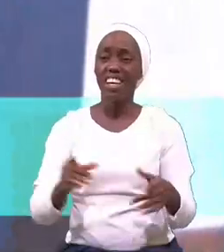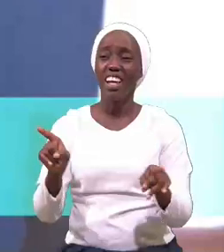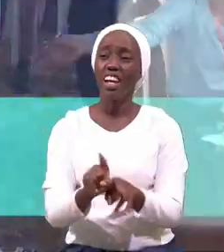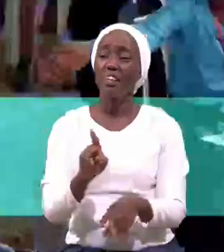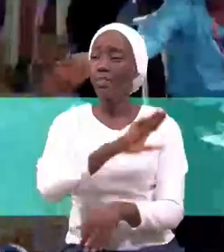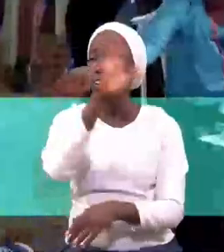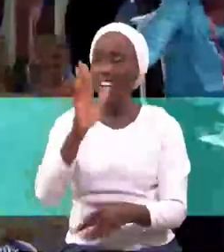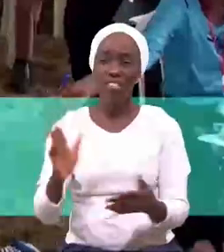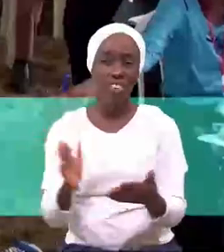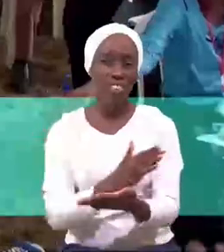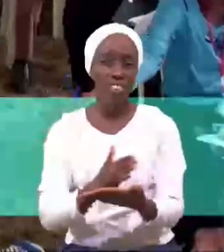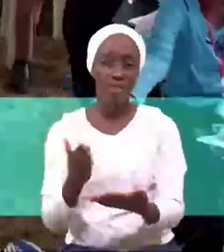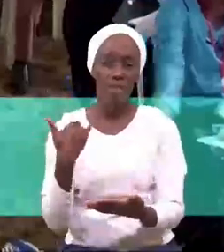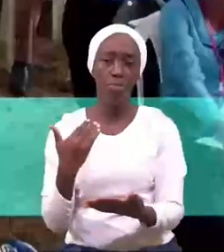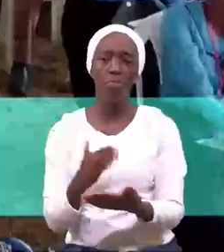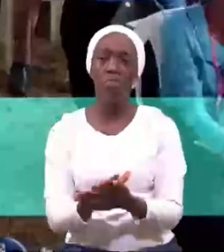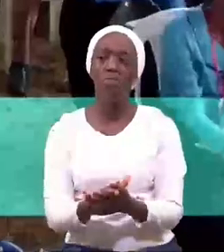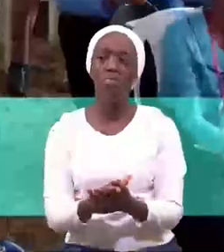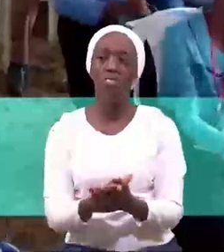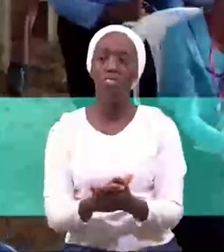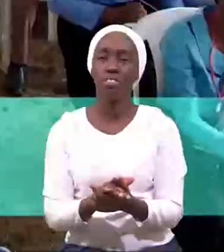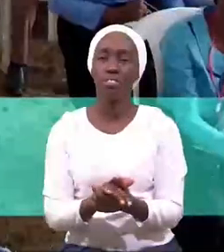Vous allez chanter comme vous n'avez jamais chanté avant.